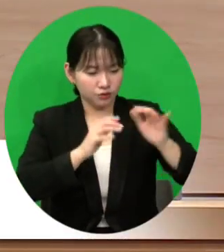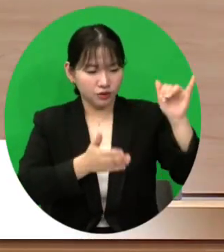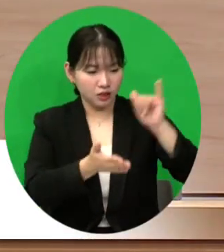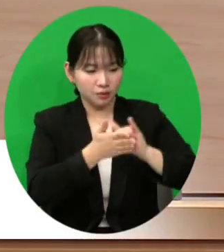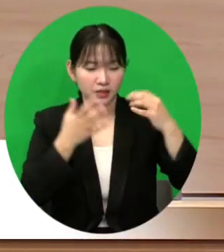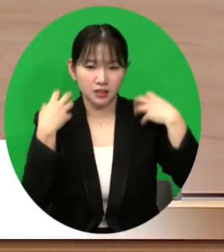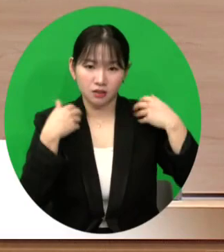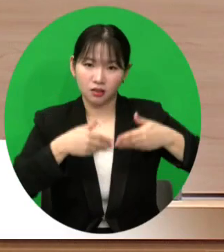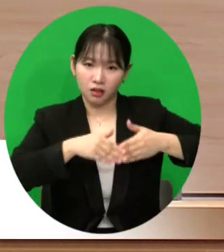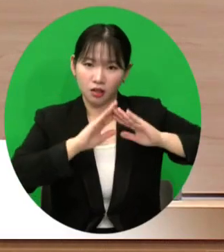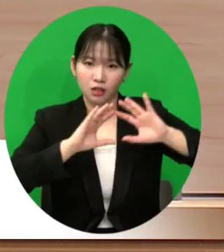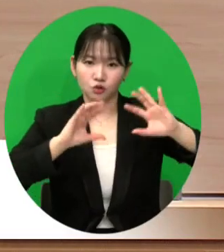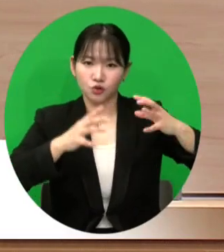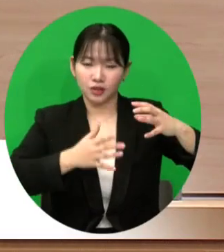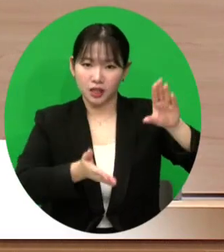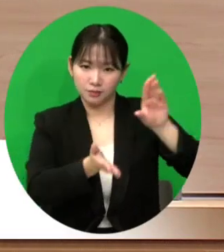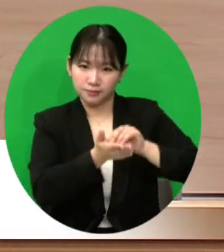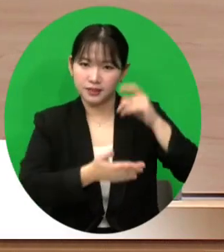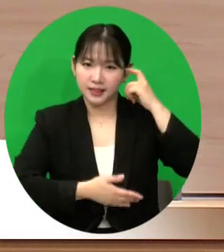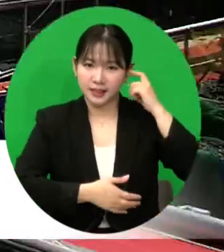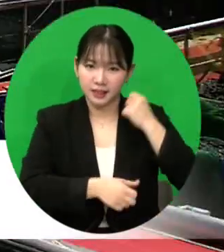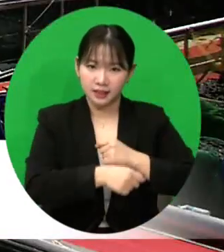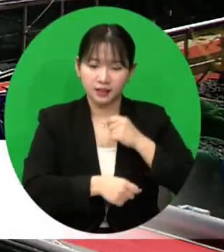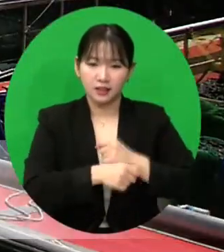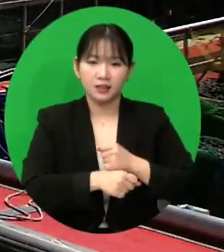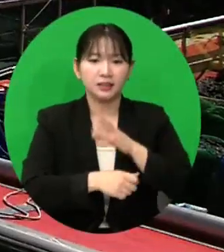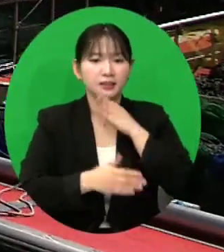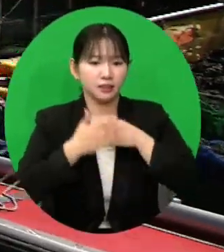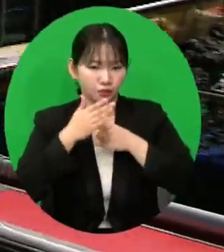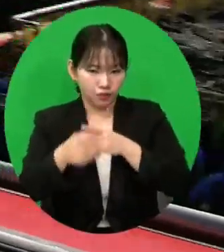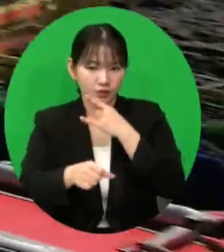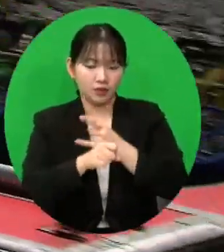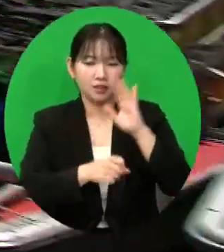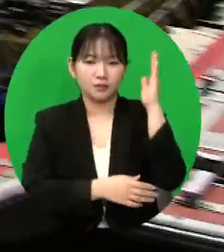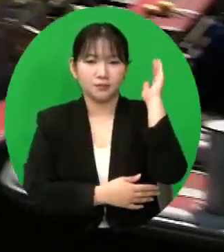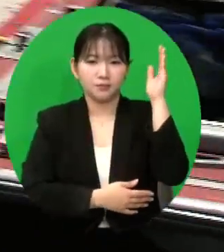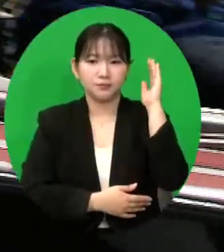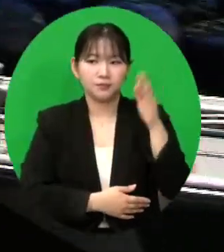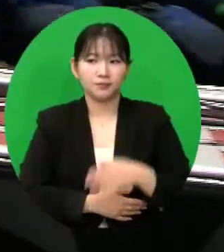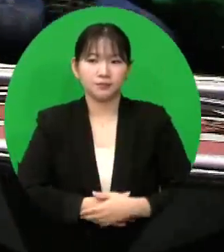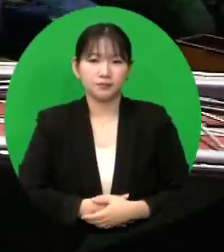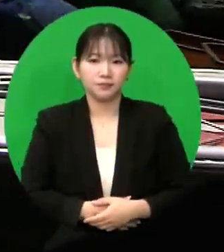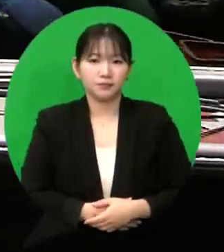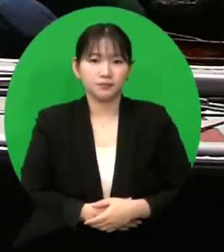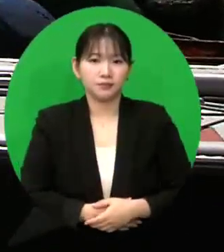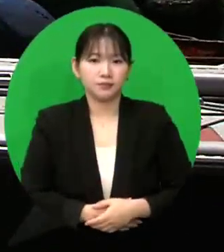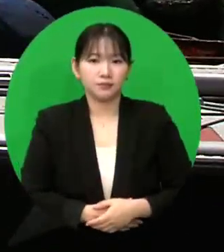이민청 설립을 국가적 과제로 인식하고 실행으로 옮겨야 한다고 밝혔습니다.